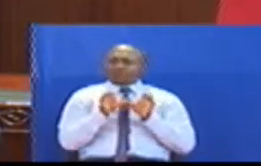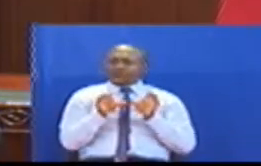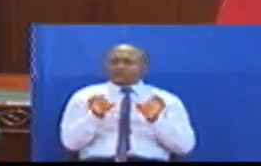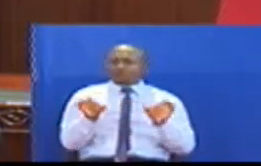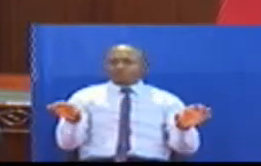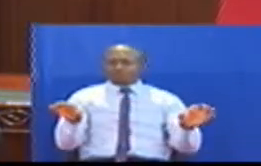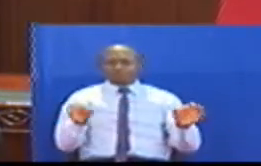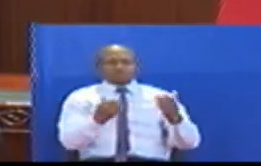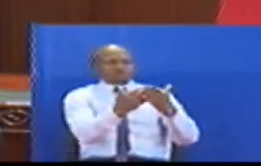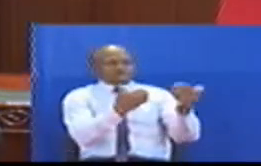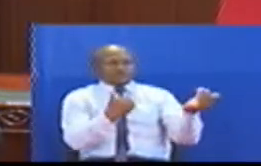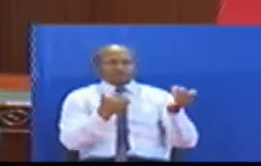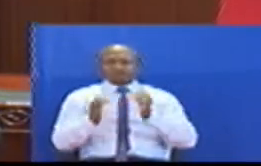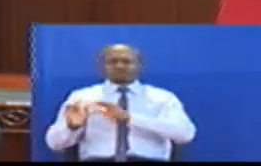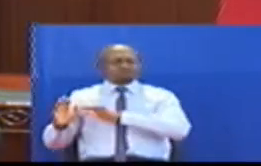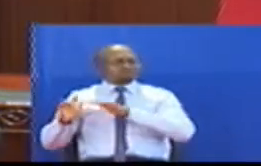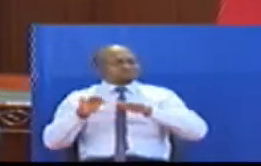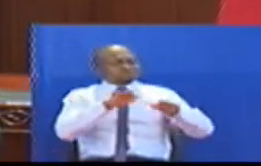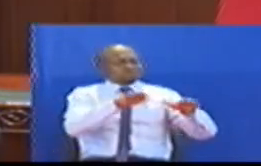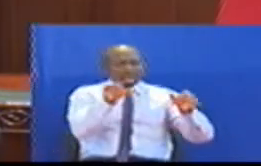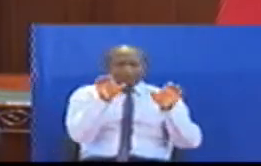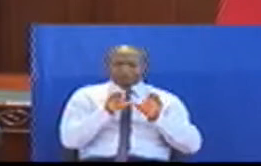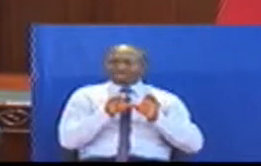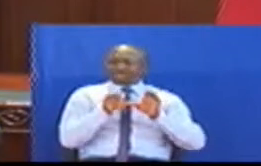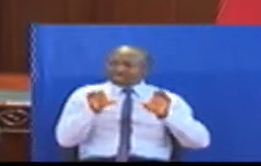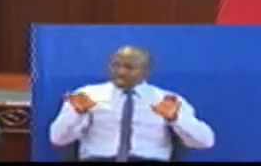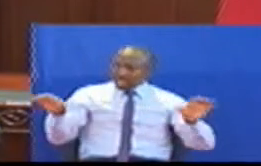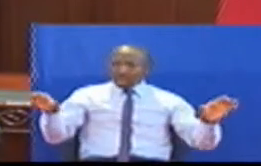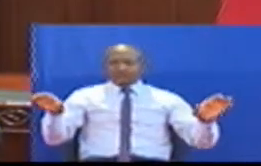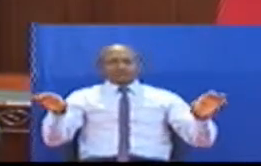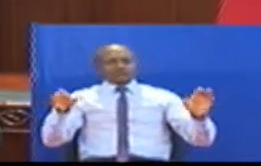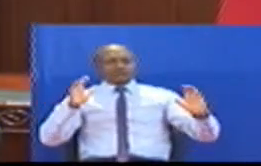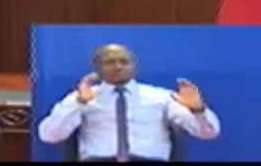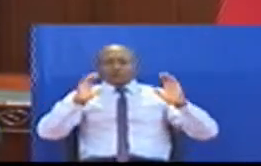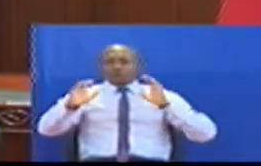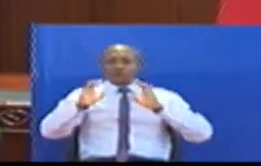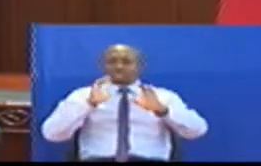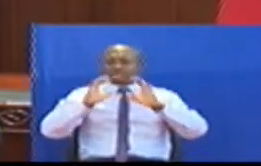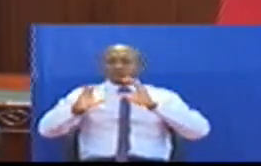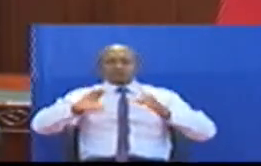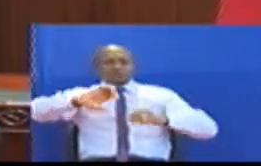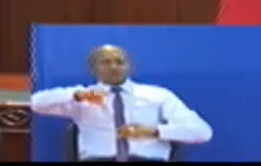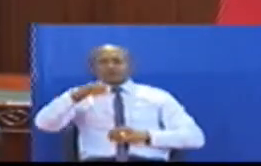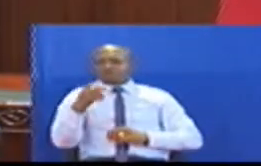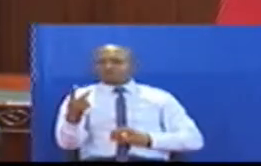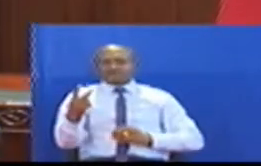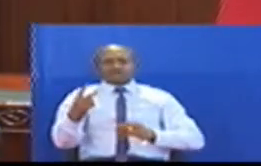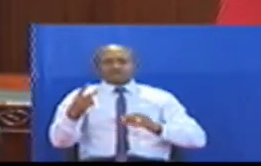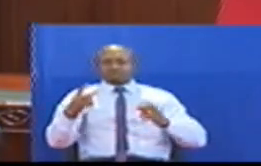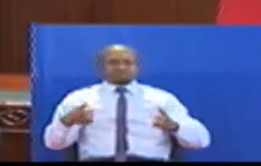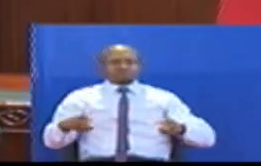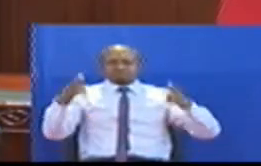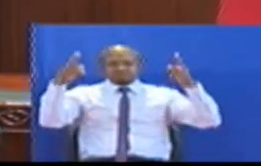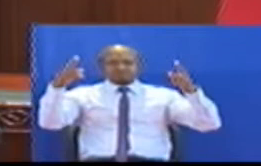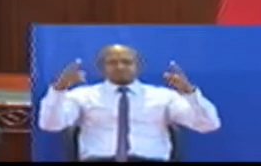sababu mafuriko yametutenganisha na mawasiliano ya mikoa miwili. Hatuna mawasiliano na mkoa wa